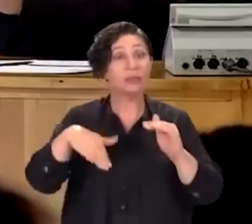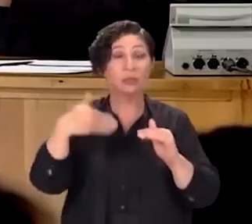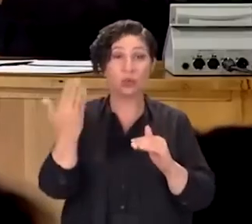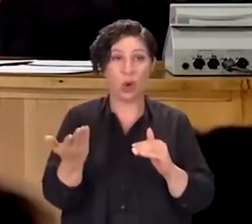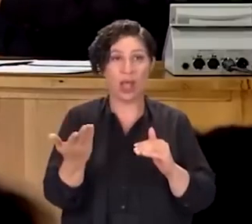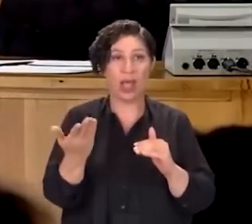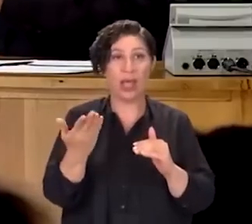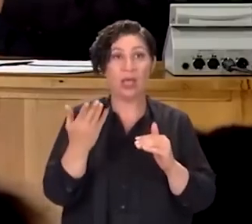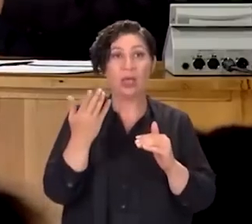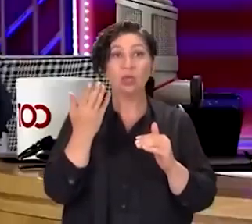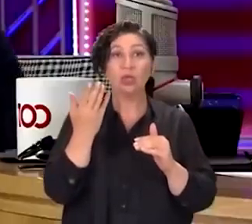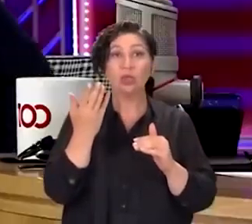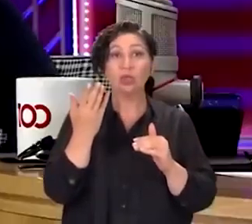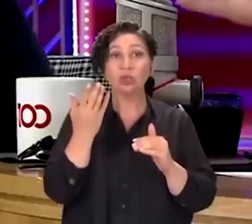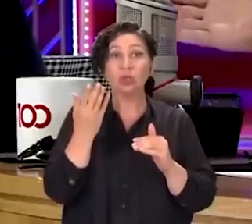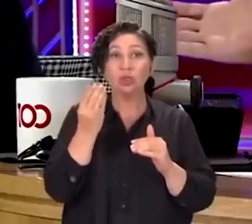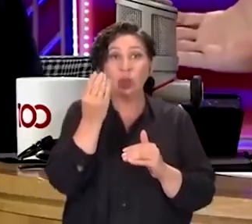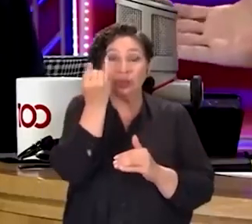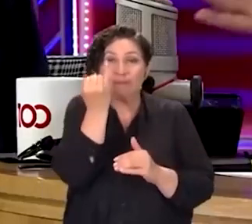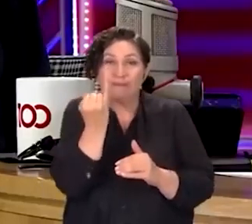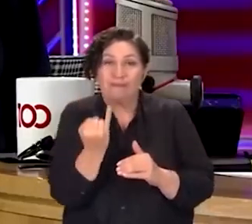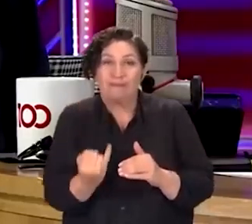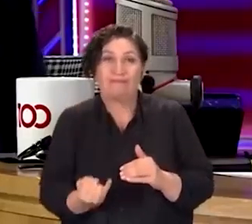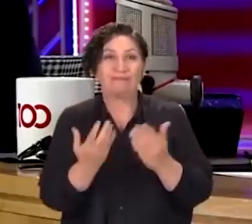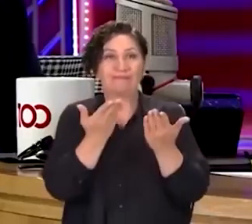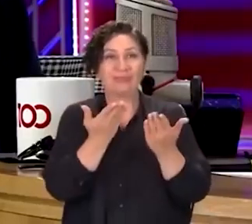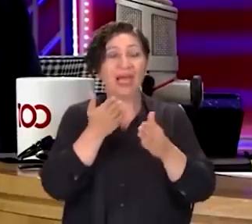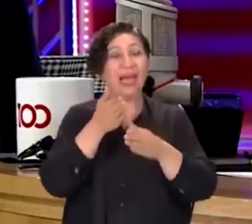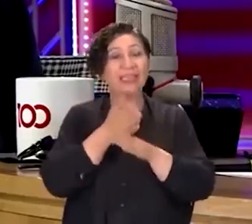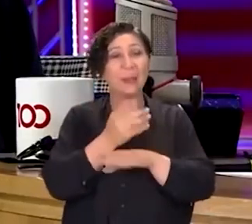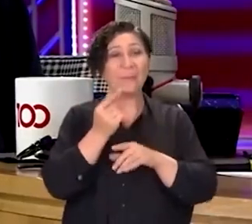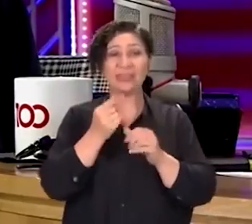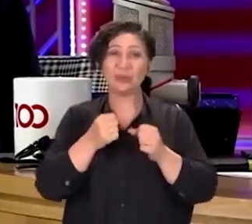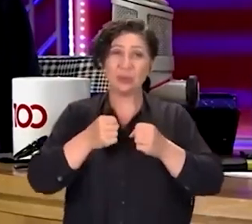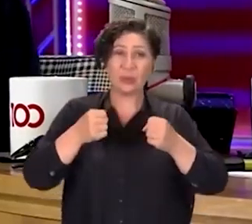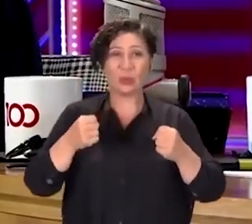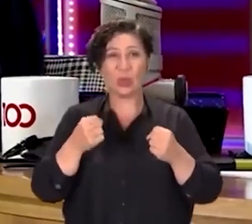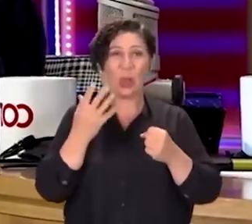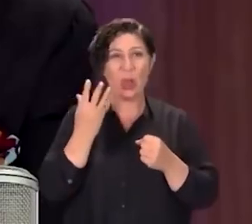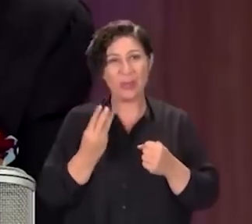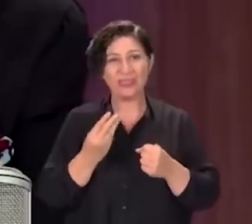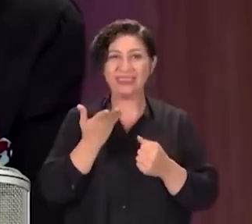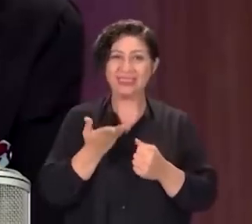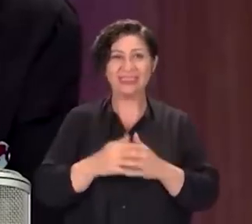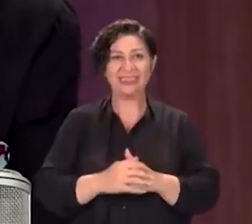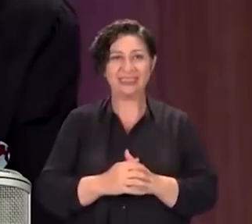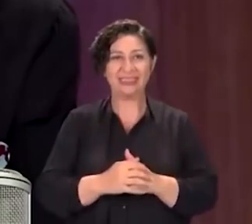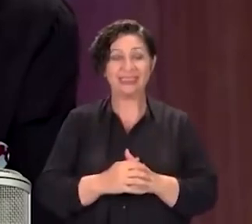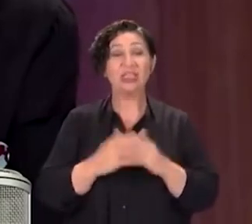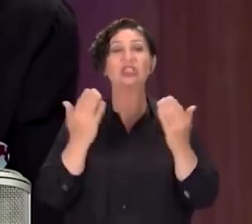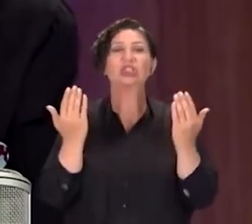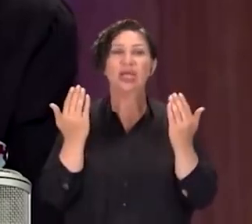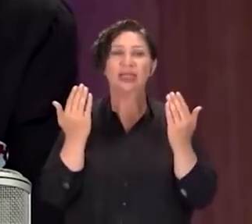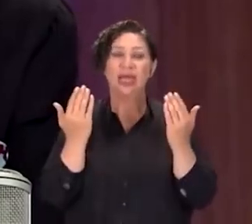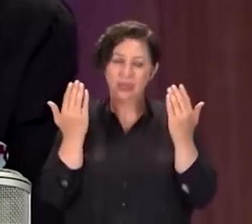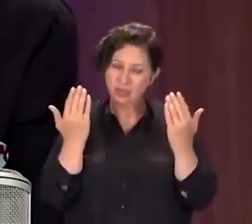sonra çok sıskalaştın. Yani aslında biraz daha kilo alabiliriz bundan sonrasında.